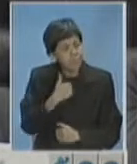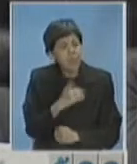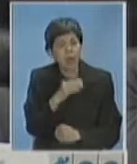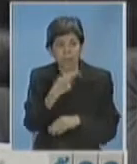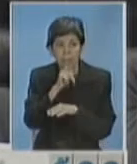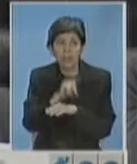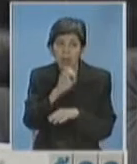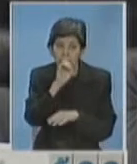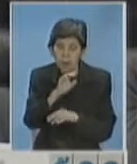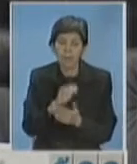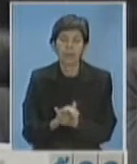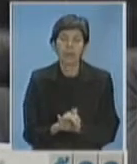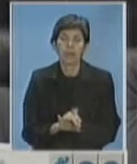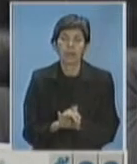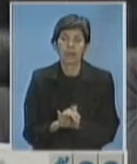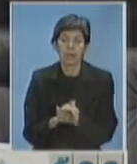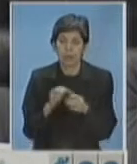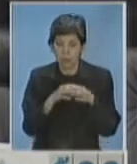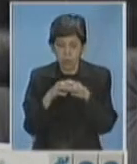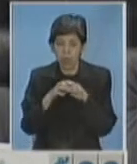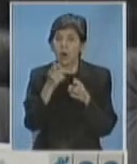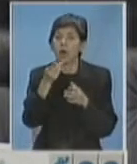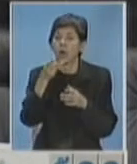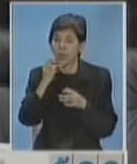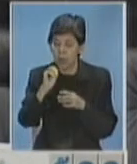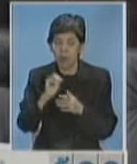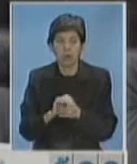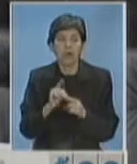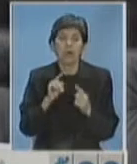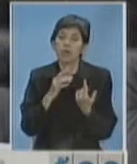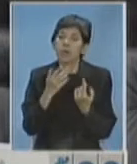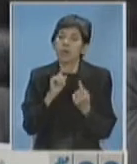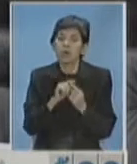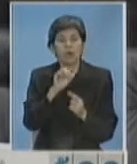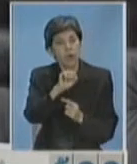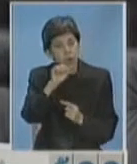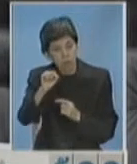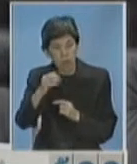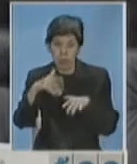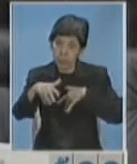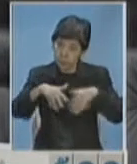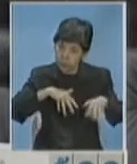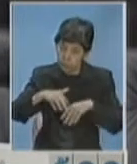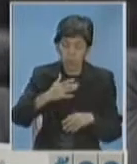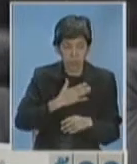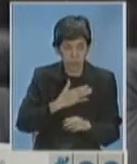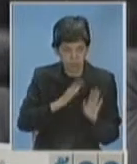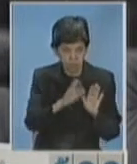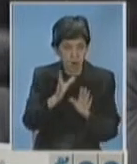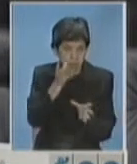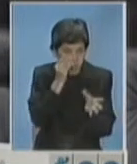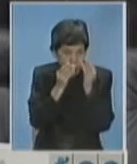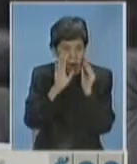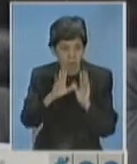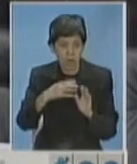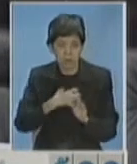ธานผ่านไปยังท่านคณะรัฐมนตรีนะคะแล้วก็ท่านสมาชิกตลอดจนพี่น้องประชาชนดิฉันก็อยากให้ทุกท่านได้รับฟังนะค